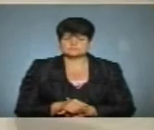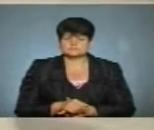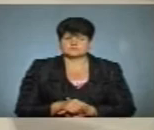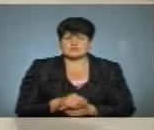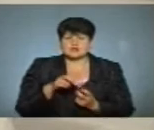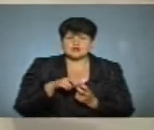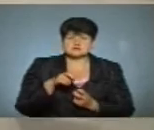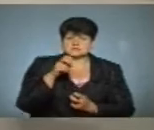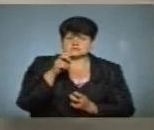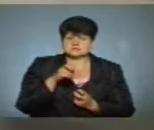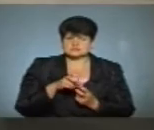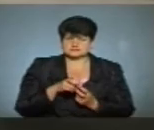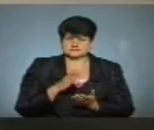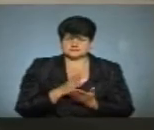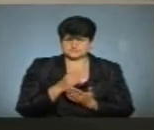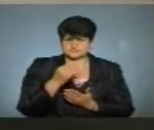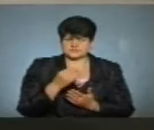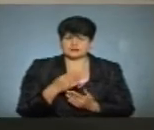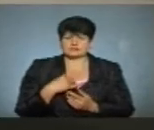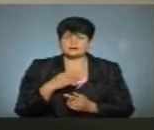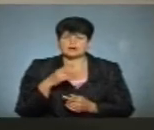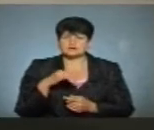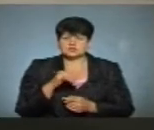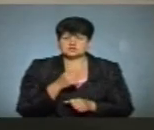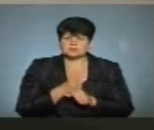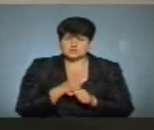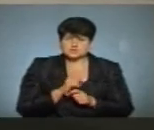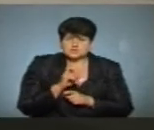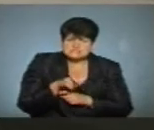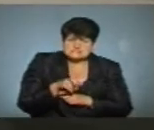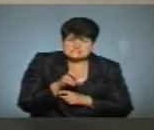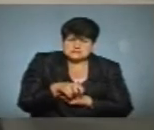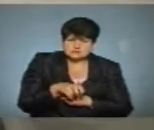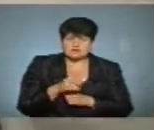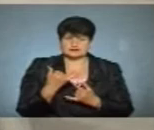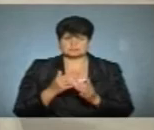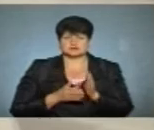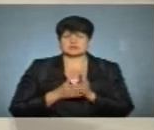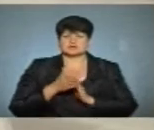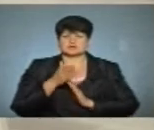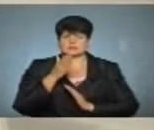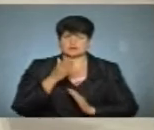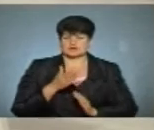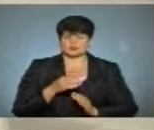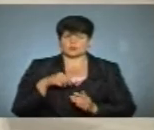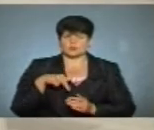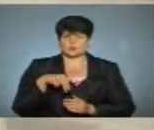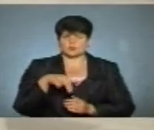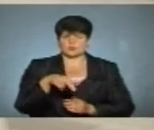Осанка з'явилась, тому що на дачі я працюю, то весь час зігнутий. От, а тепер осанка рівненько більш почала